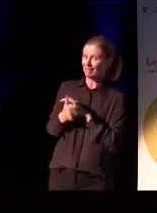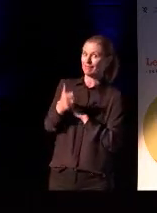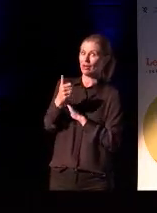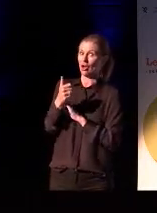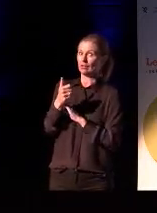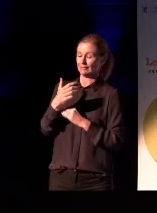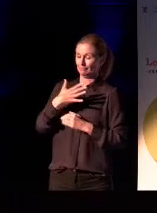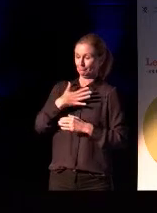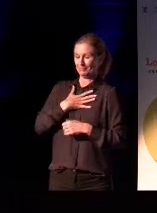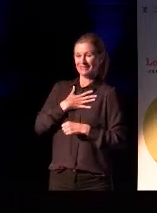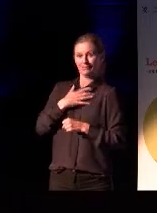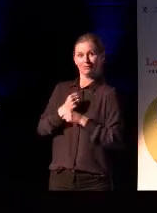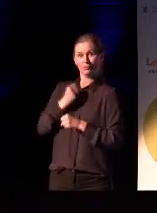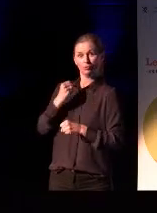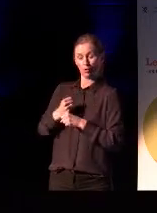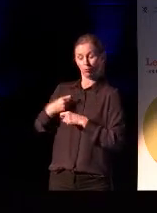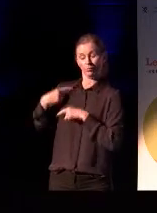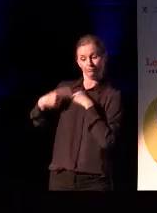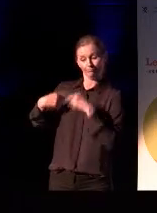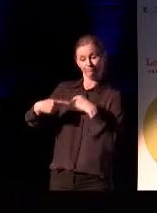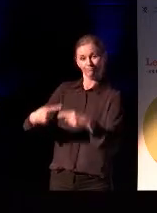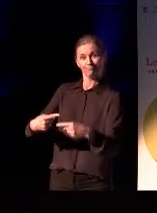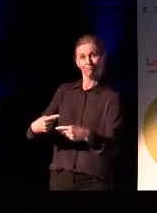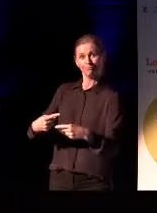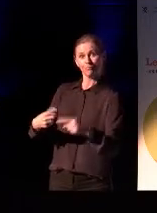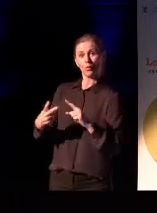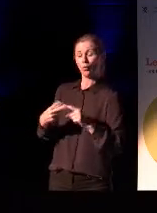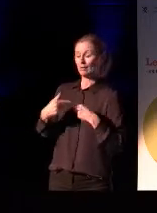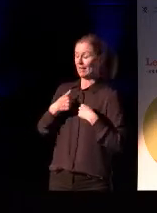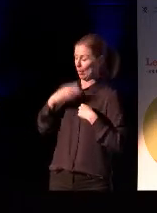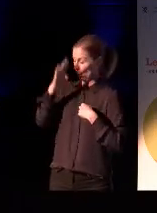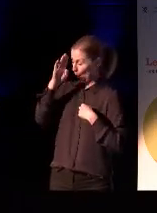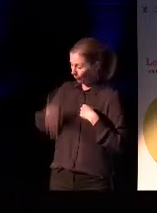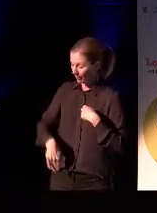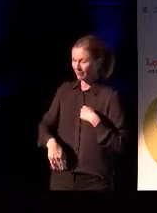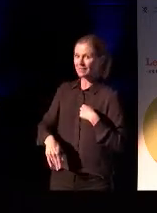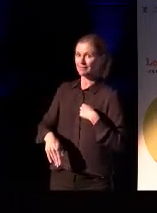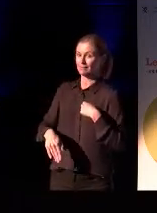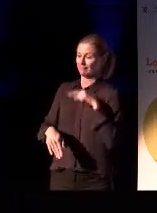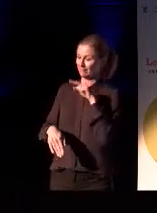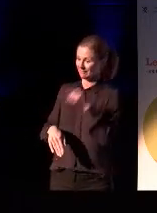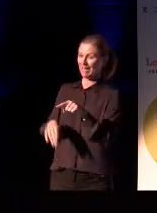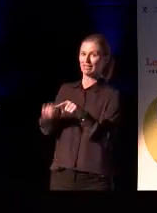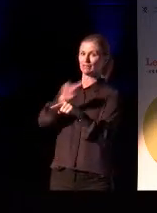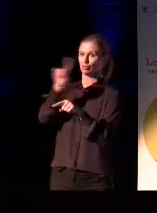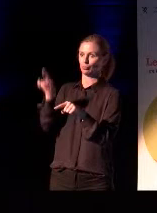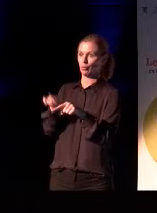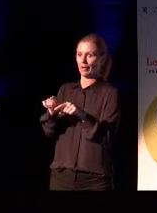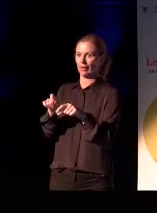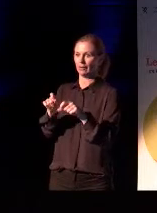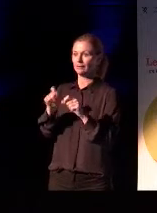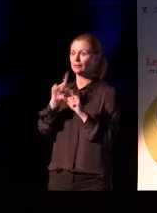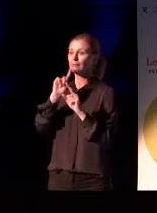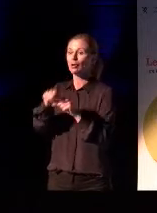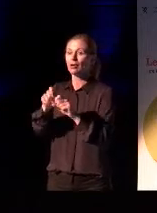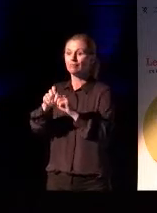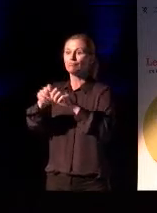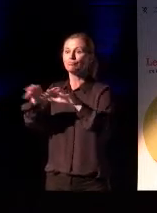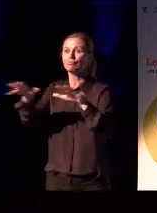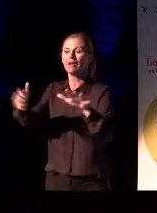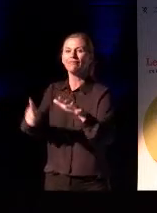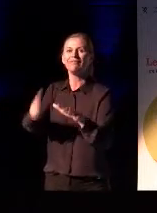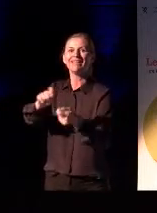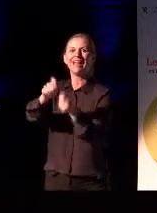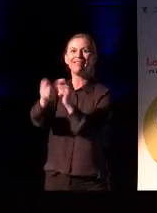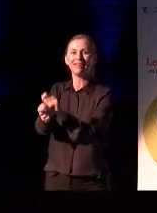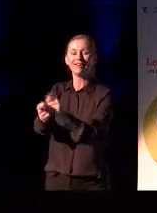den jobben som jeg gjør, og jeg helt overbevist om at det spørsmålet utløser veldig mye viktig